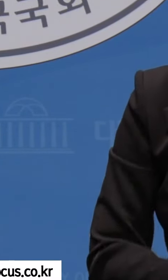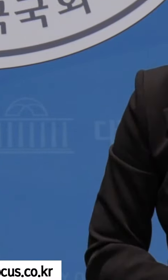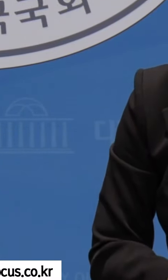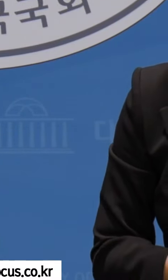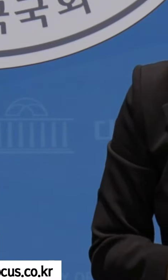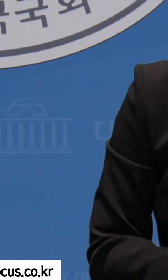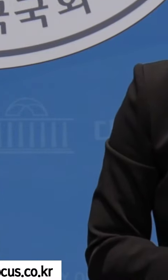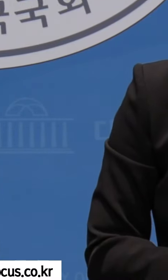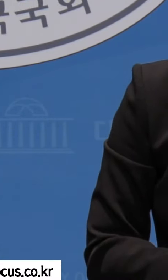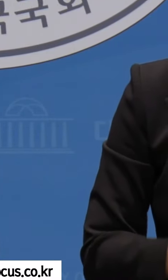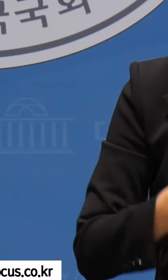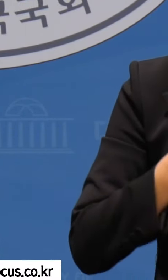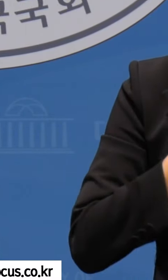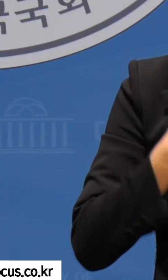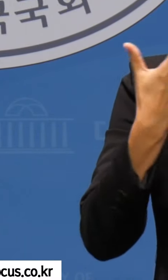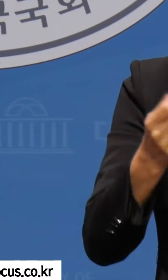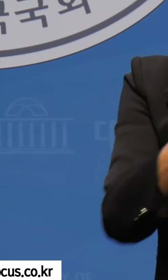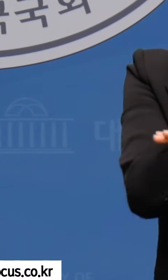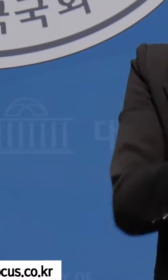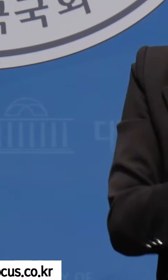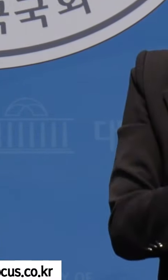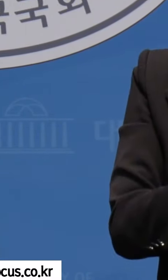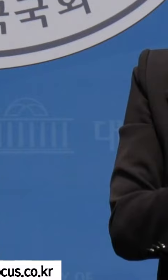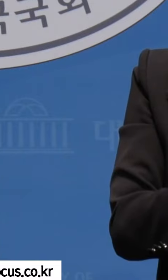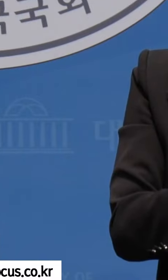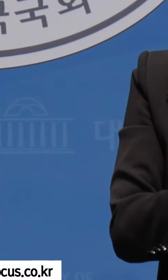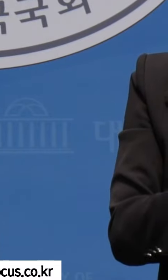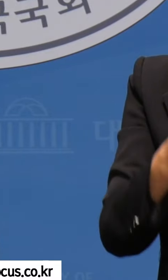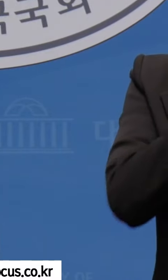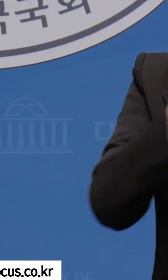있습니다 저도 비겁하지 않고